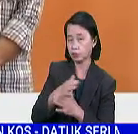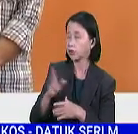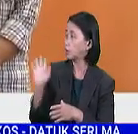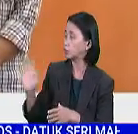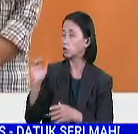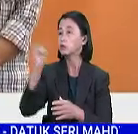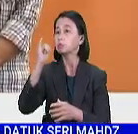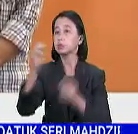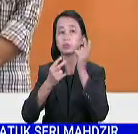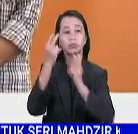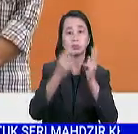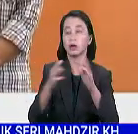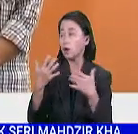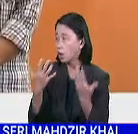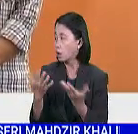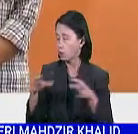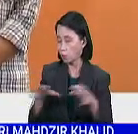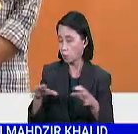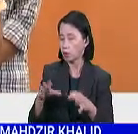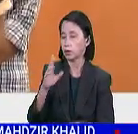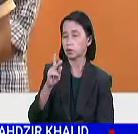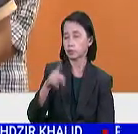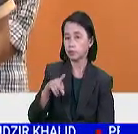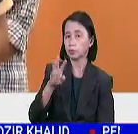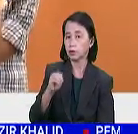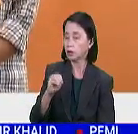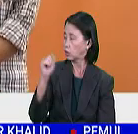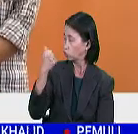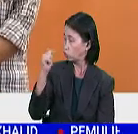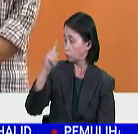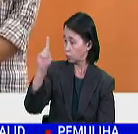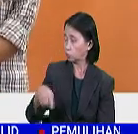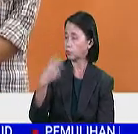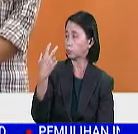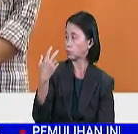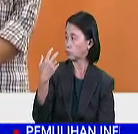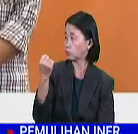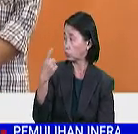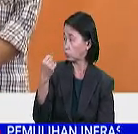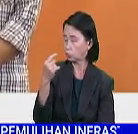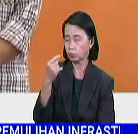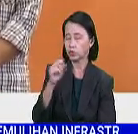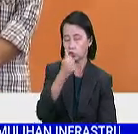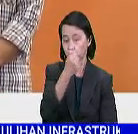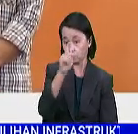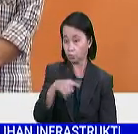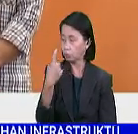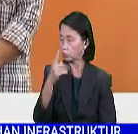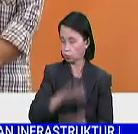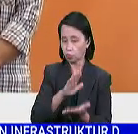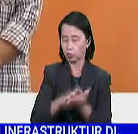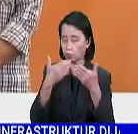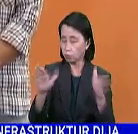hasil lawatan Datuk langkah-langkah drastic yang diambil oleh KPI memandangkan 10 hari bulan ini sekolah akan mulai dibuka baik